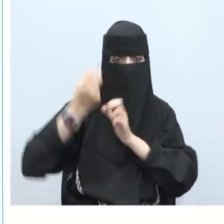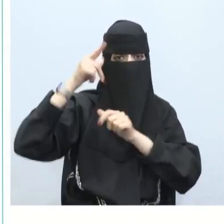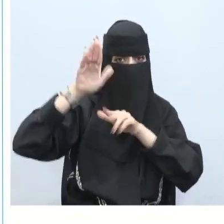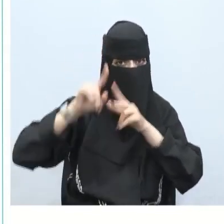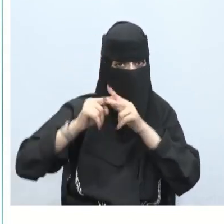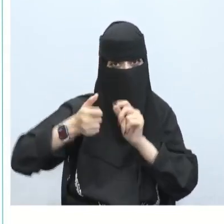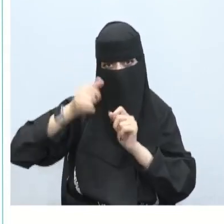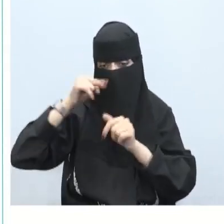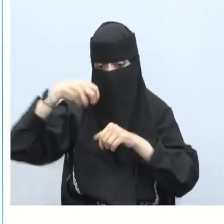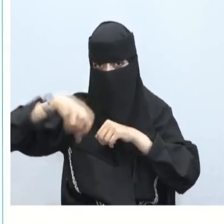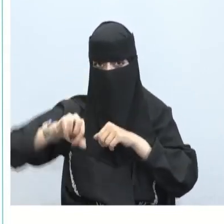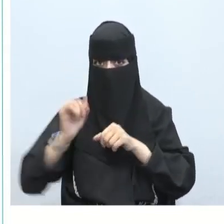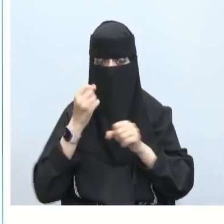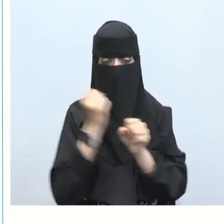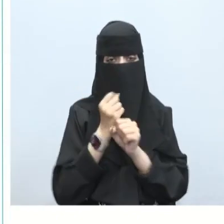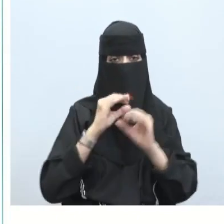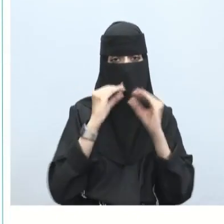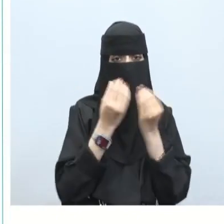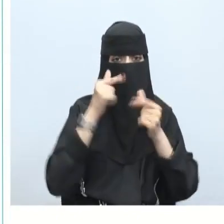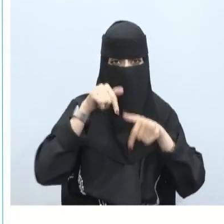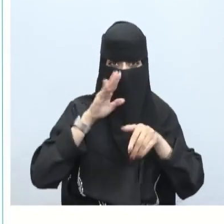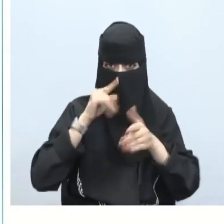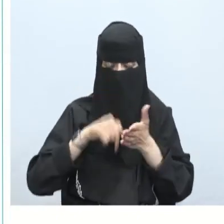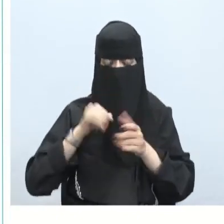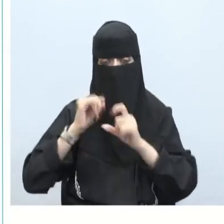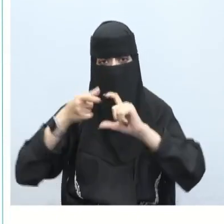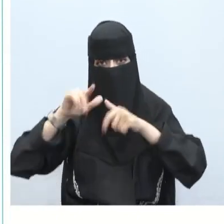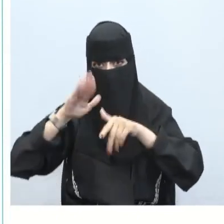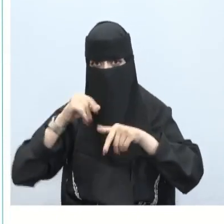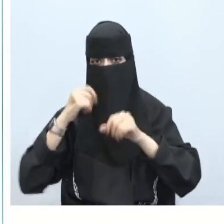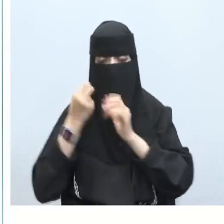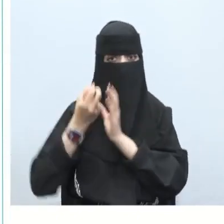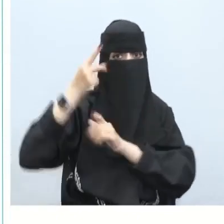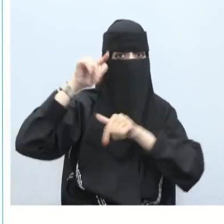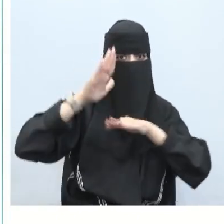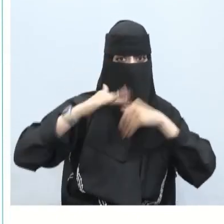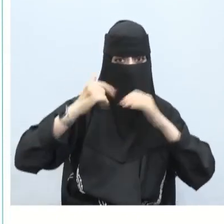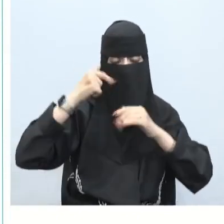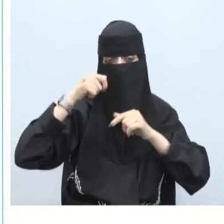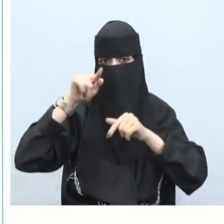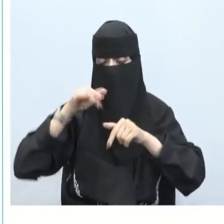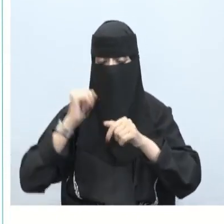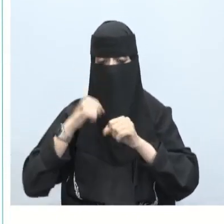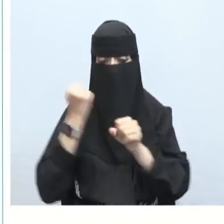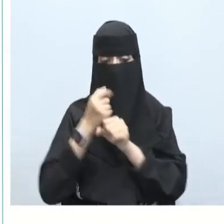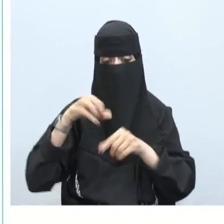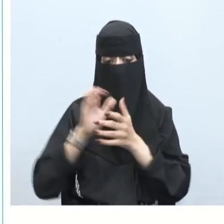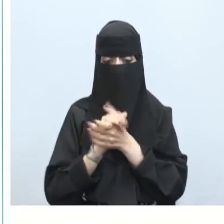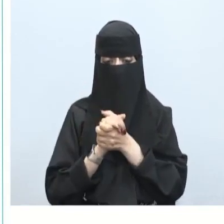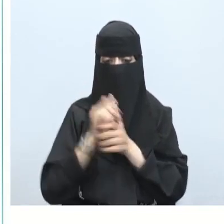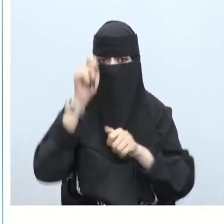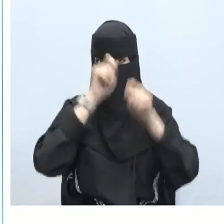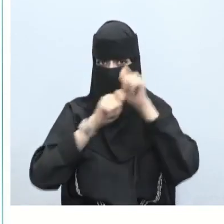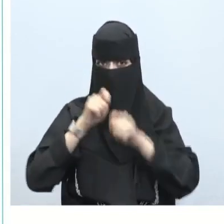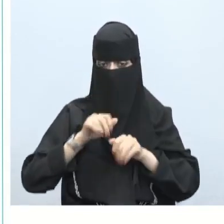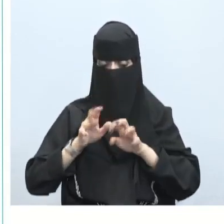جزء من العمل الاداري لابد ان يكون هك ابتكار في منظمات واداره سلاسل الاداد هي جزء من عمل المنظمات استخدام